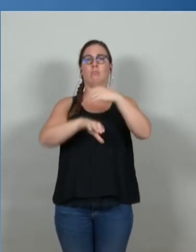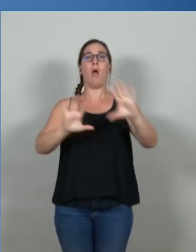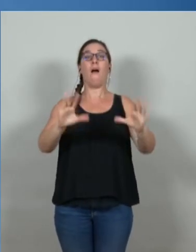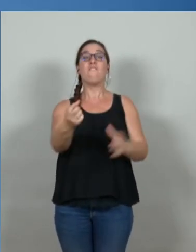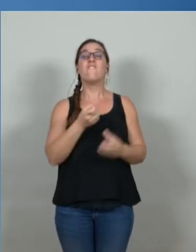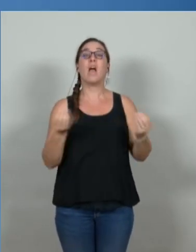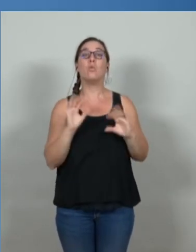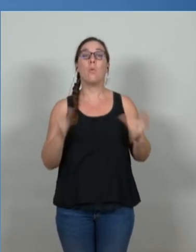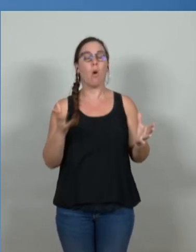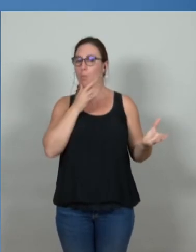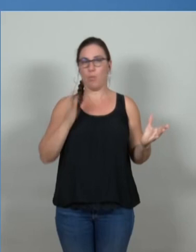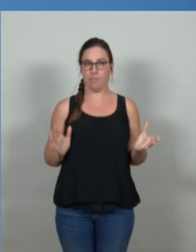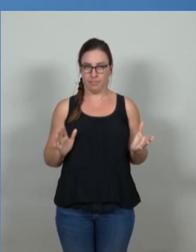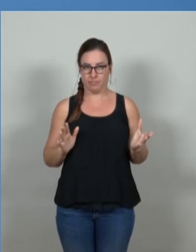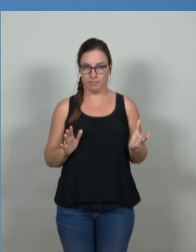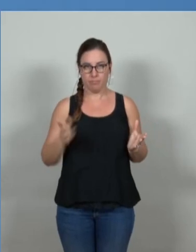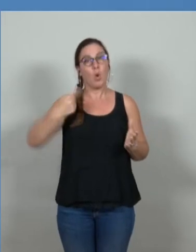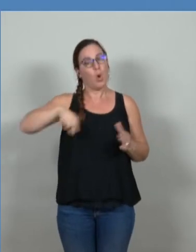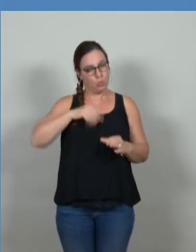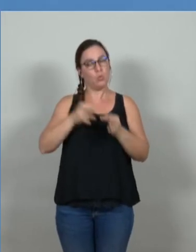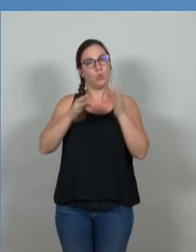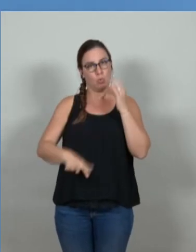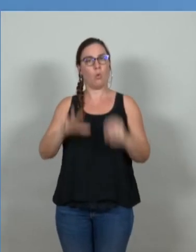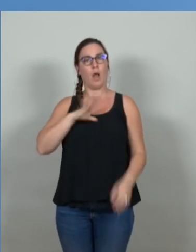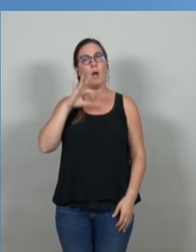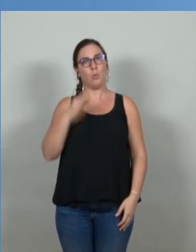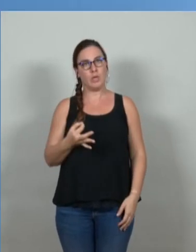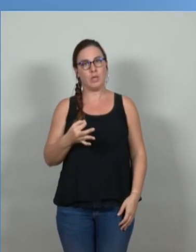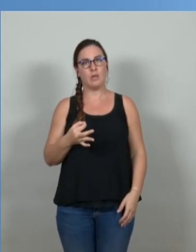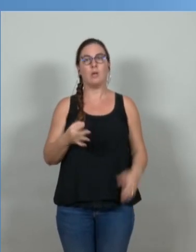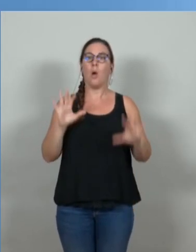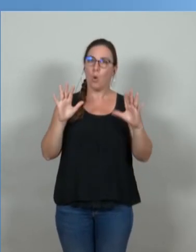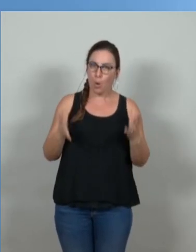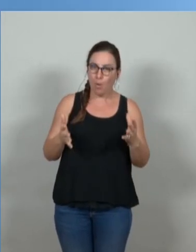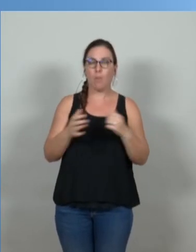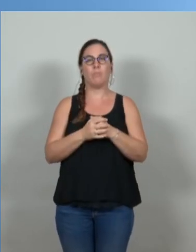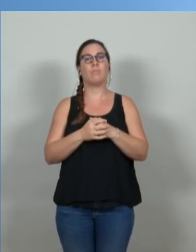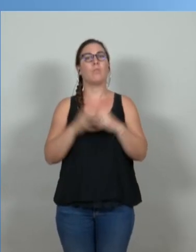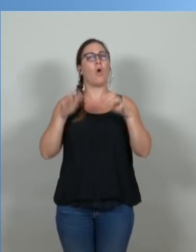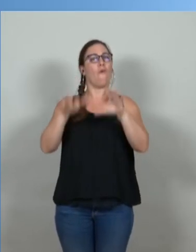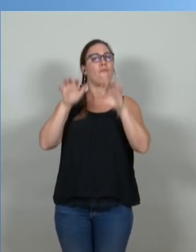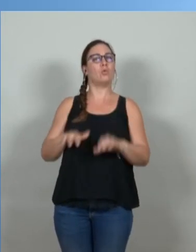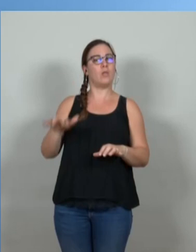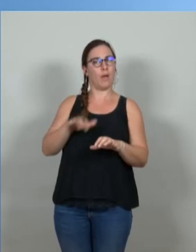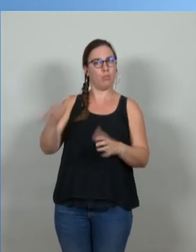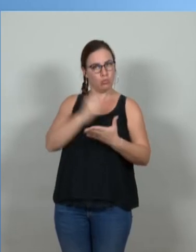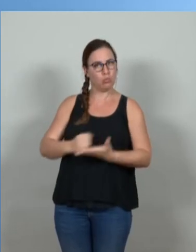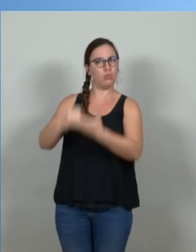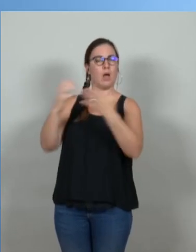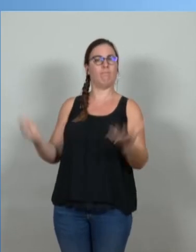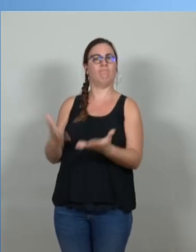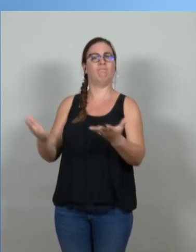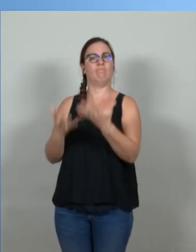on va y faire face nous avons des solutions à la fois pour améliorer le sort des fonctionnaires que nous que nous soutenons et en même temps